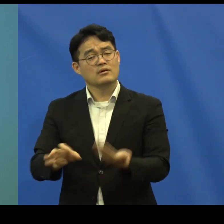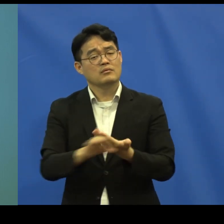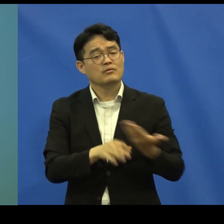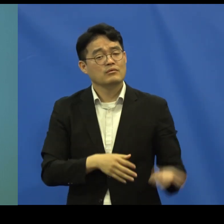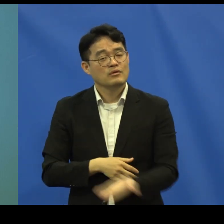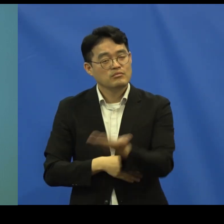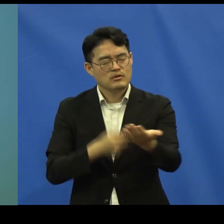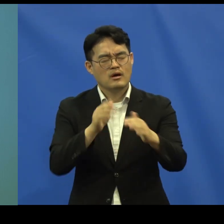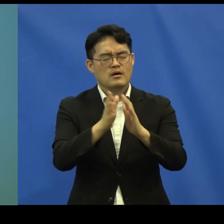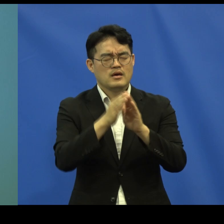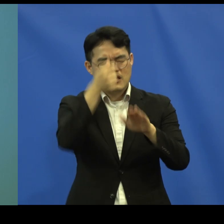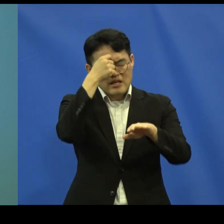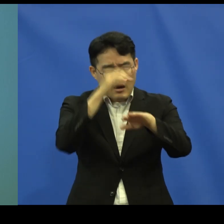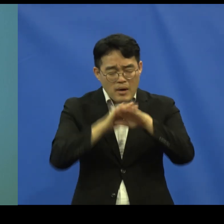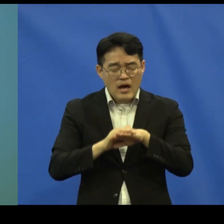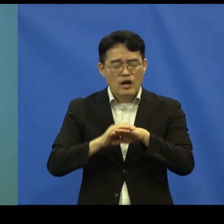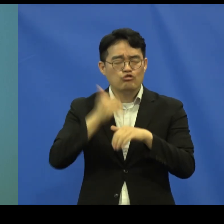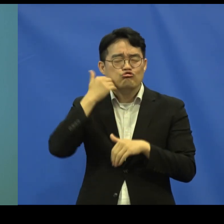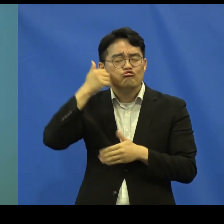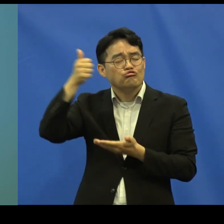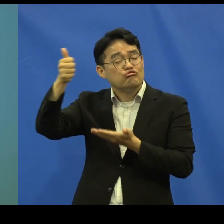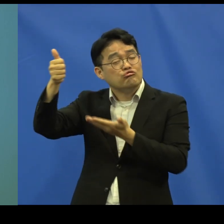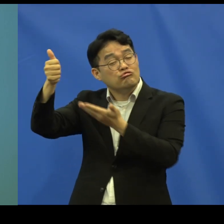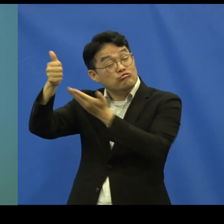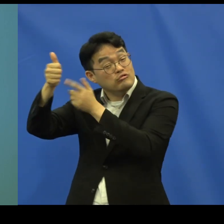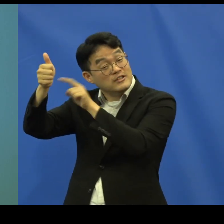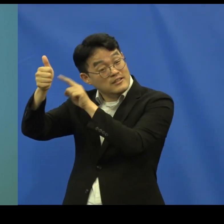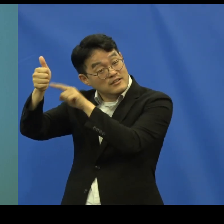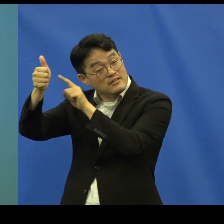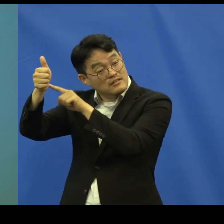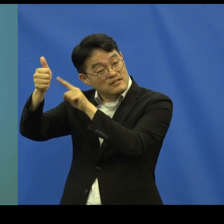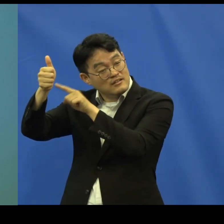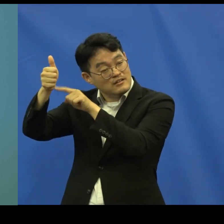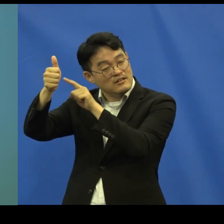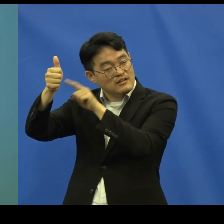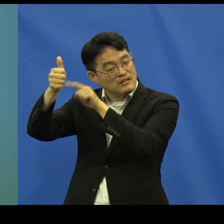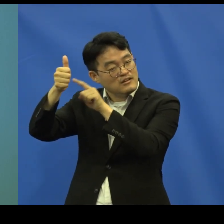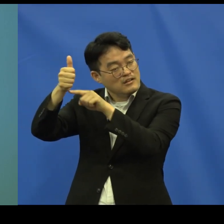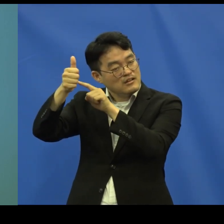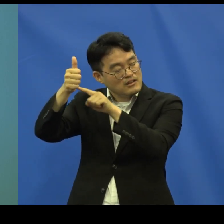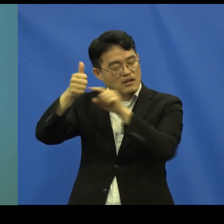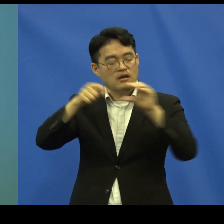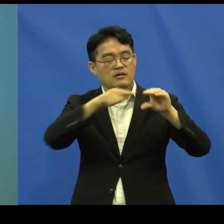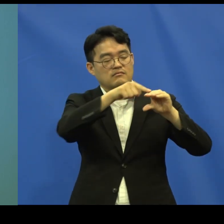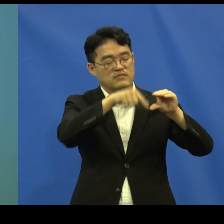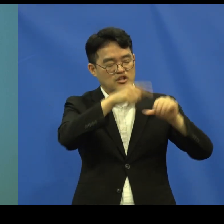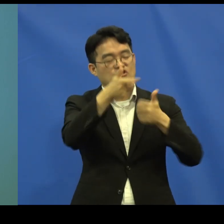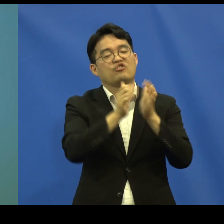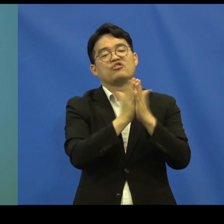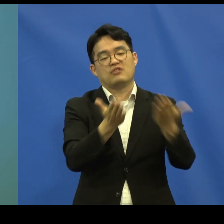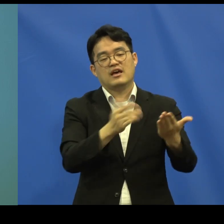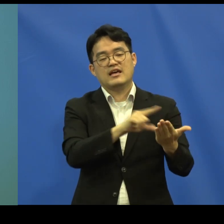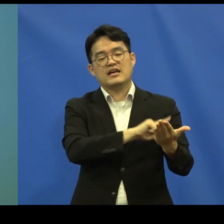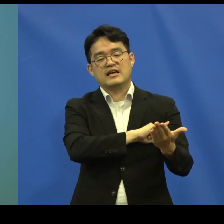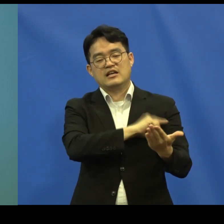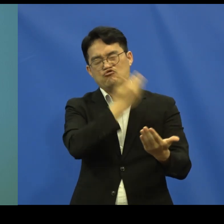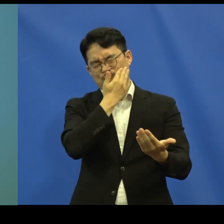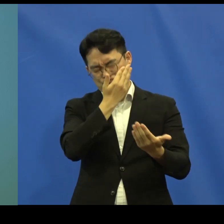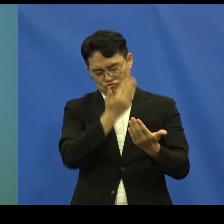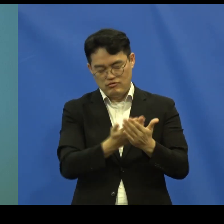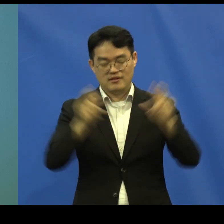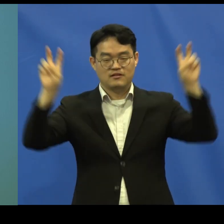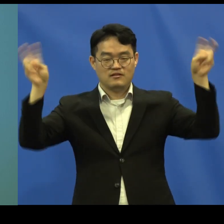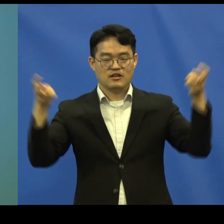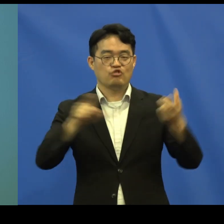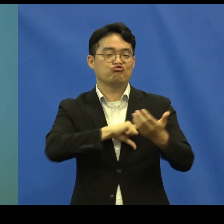예배할 것인가. 자, 그것이 우리의 신앙의 우리의 삶의 가장 중요한 주제입니다. 자,